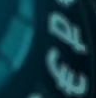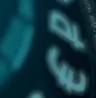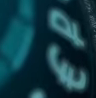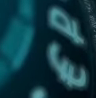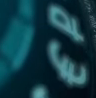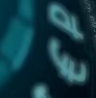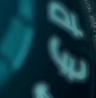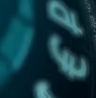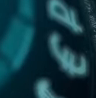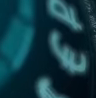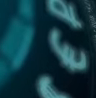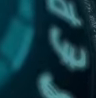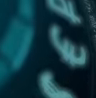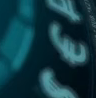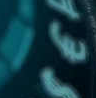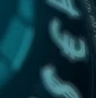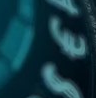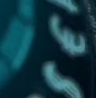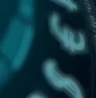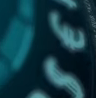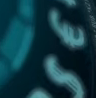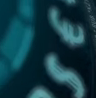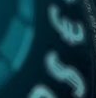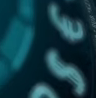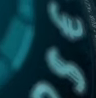Ақш доллары 389 теңге 46 тиын.